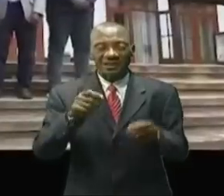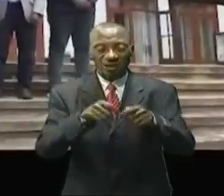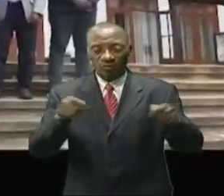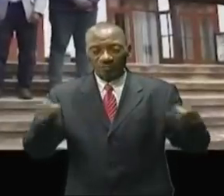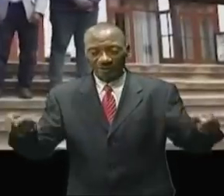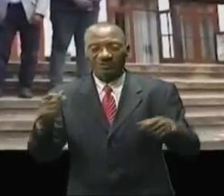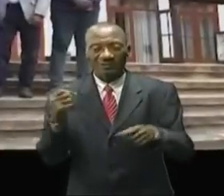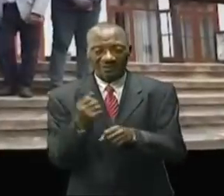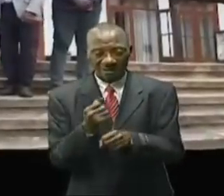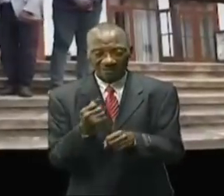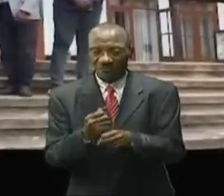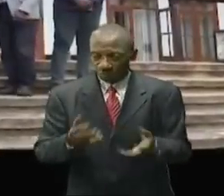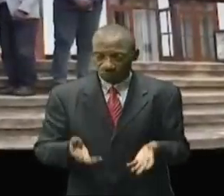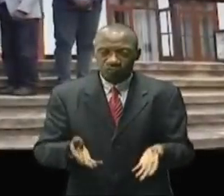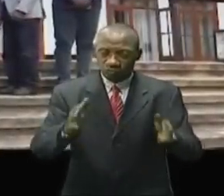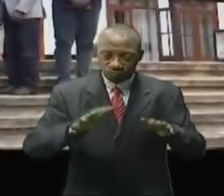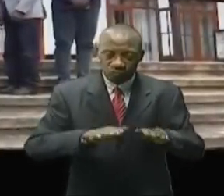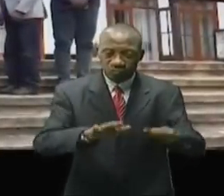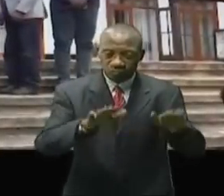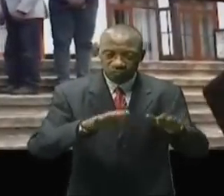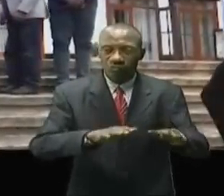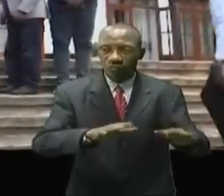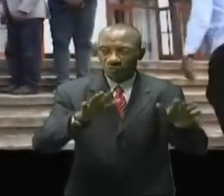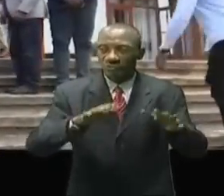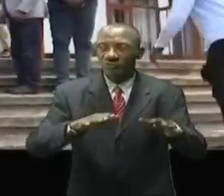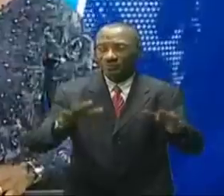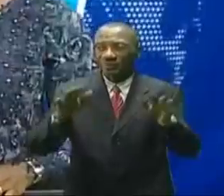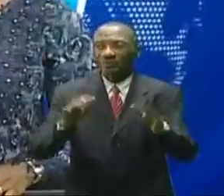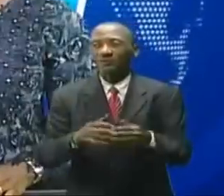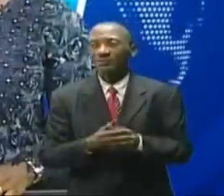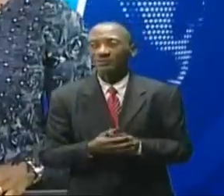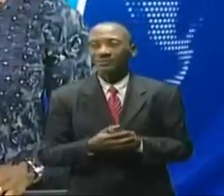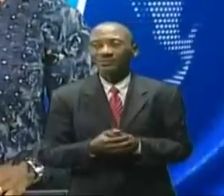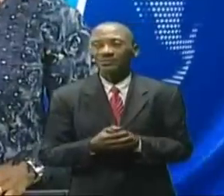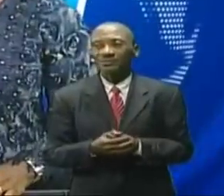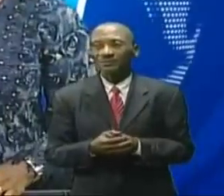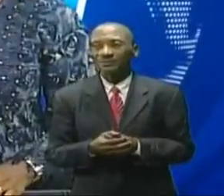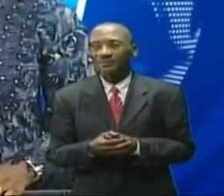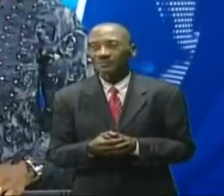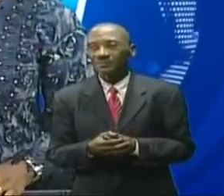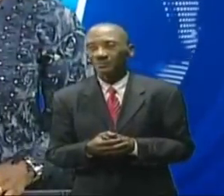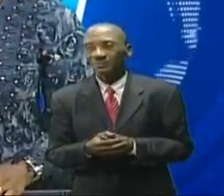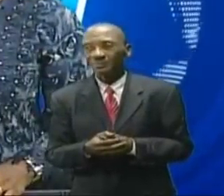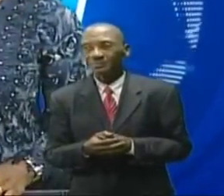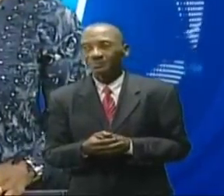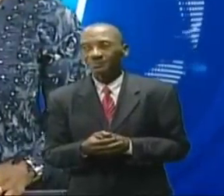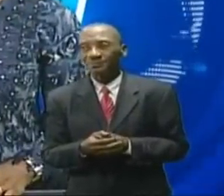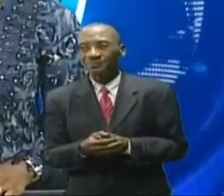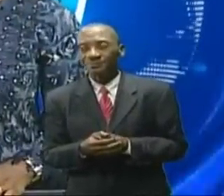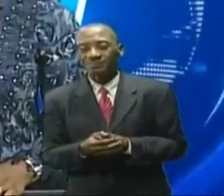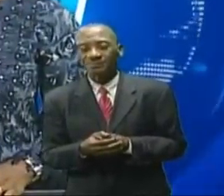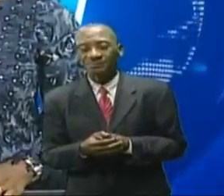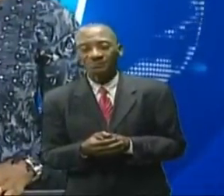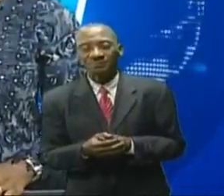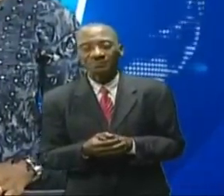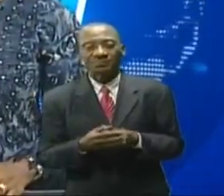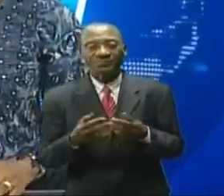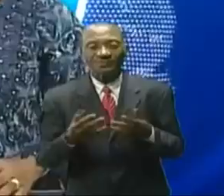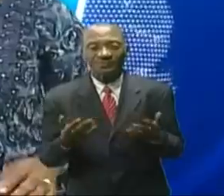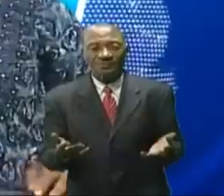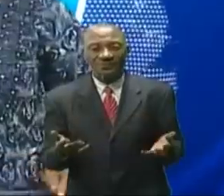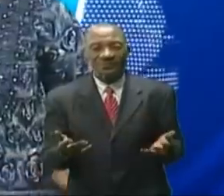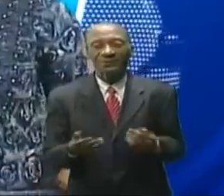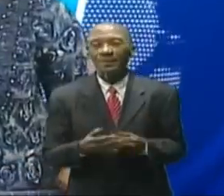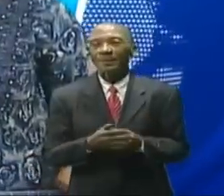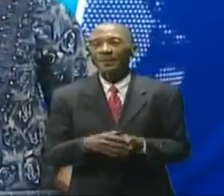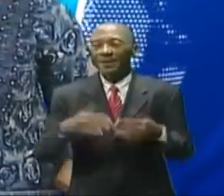les travaux de finissage du stade de Bukavu à Nyantende. La fête de Tabaski, de la Tabaski, a été célébrée